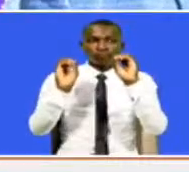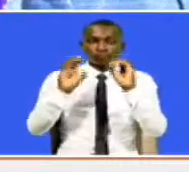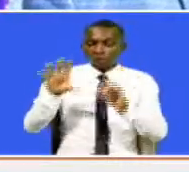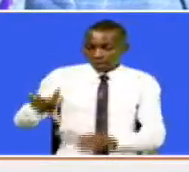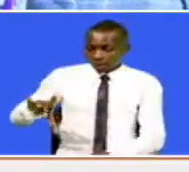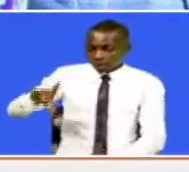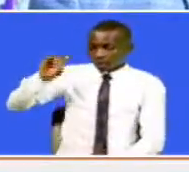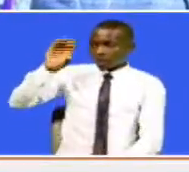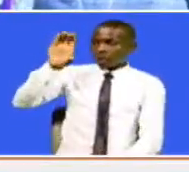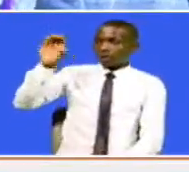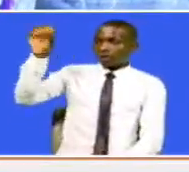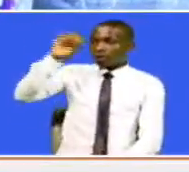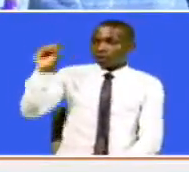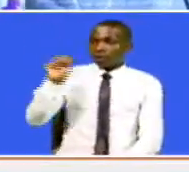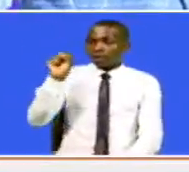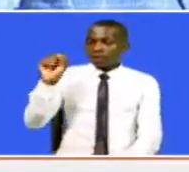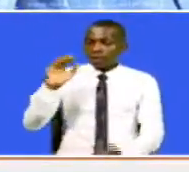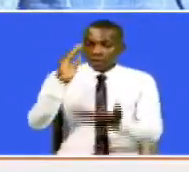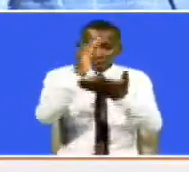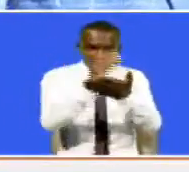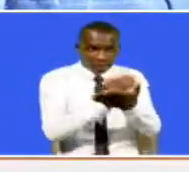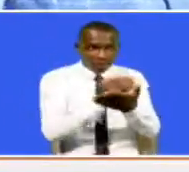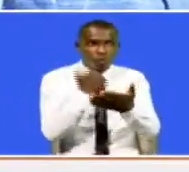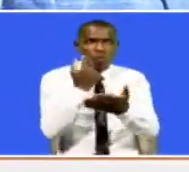secretaries, some of whom have